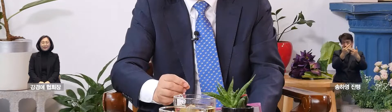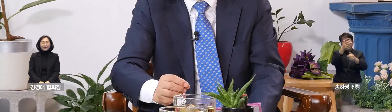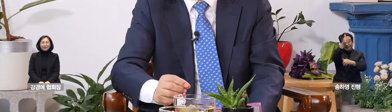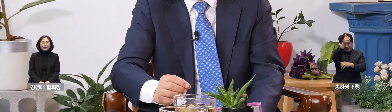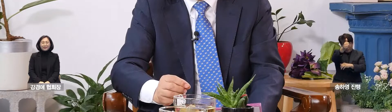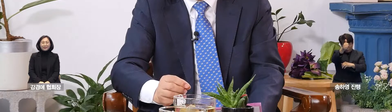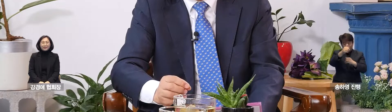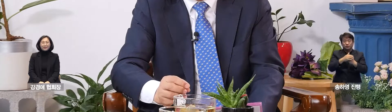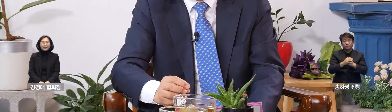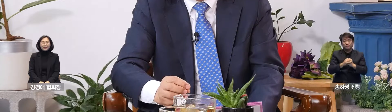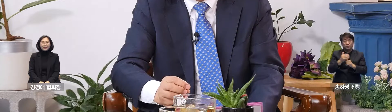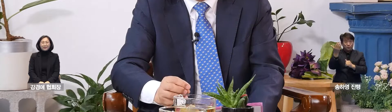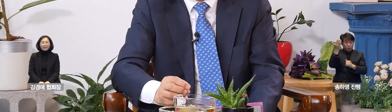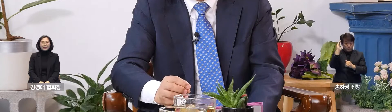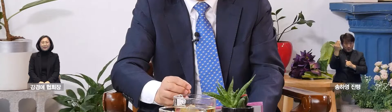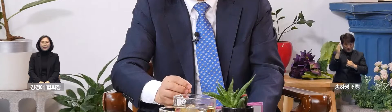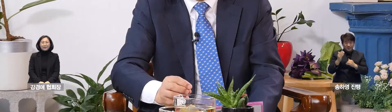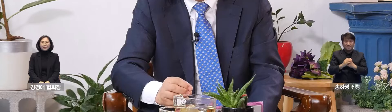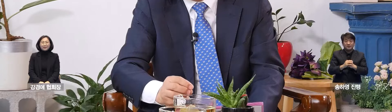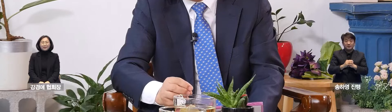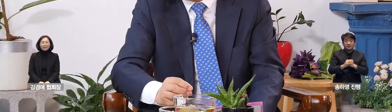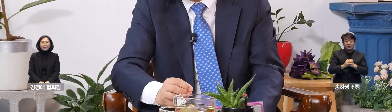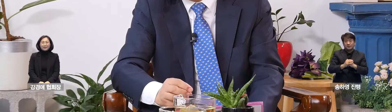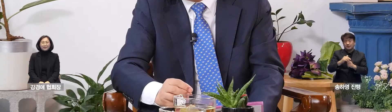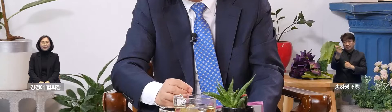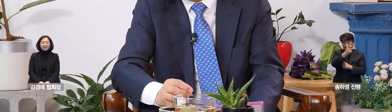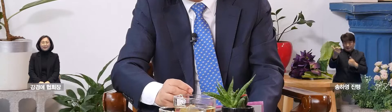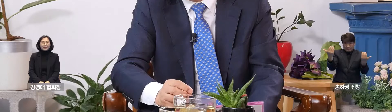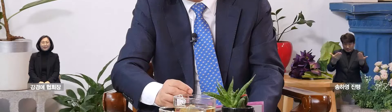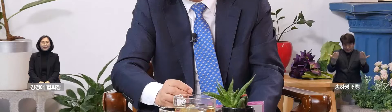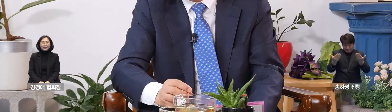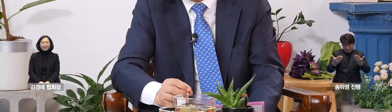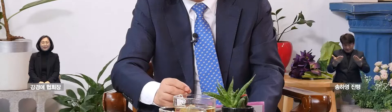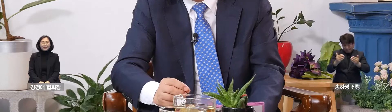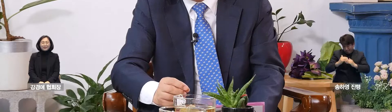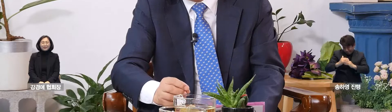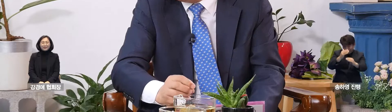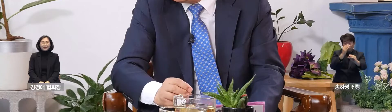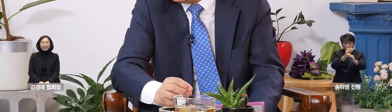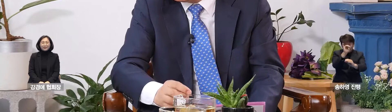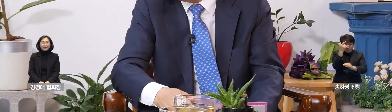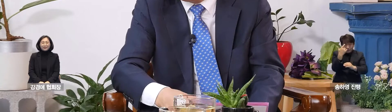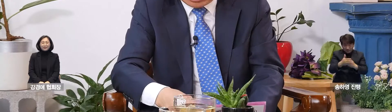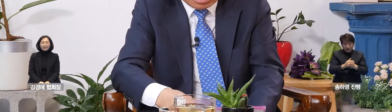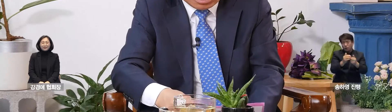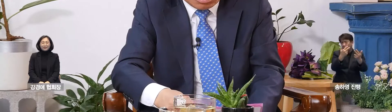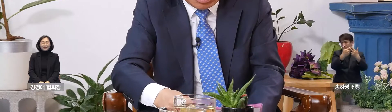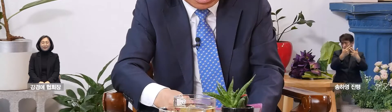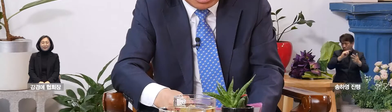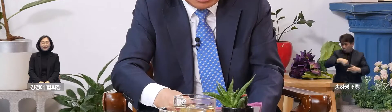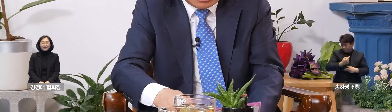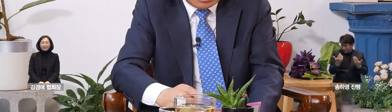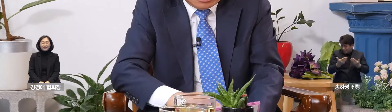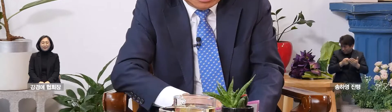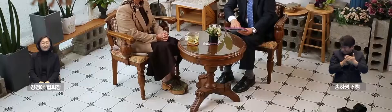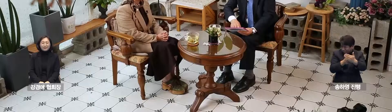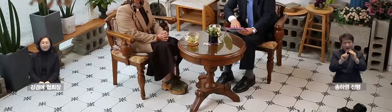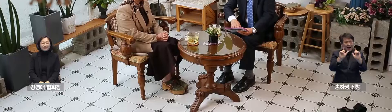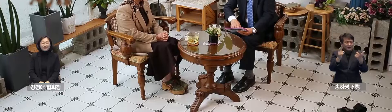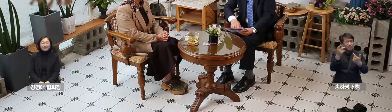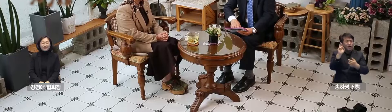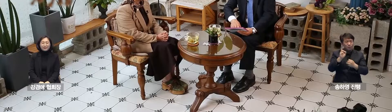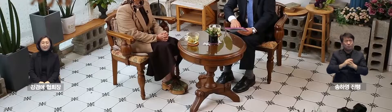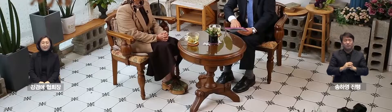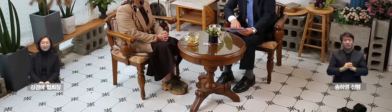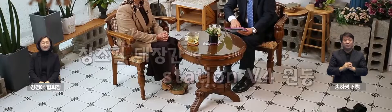회장으로서 아마 최근에 그 큰 일을 하나 하신 것 같아요. 근데 아마 그 협회 단독은 아닌 것 같고 보니까